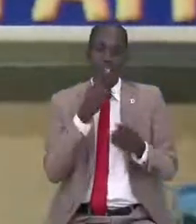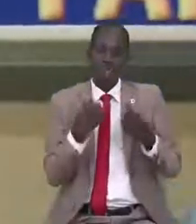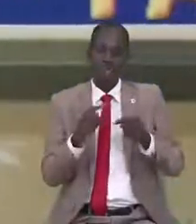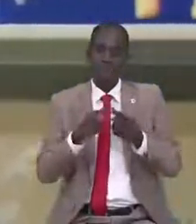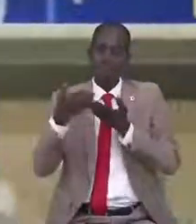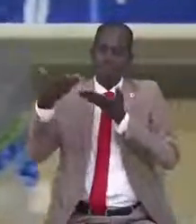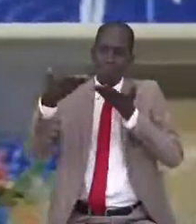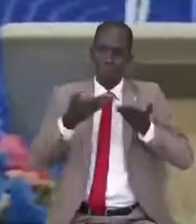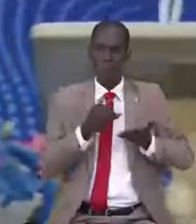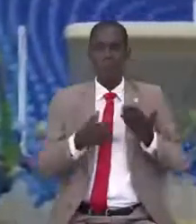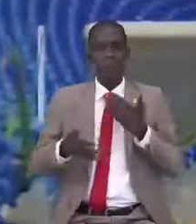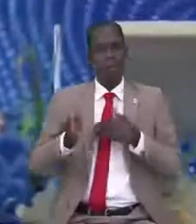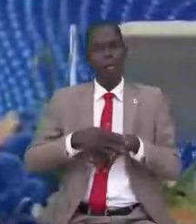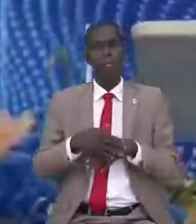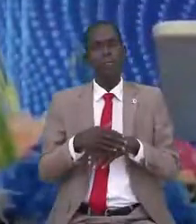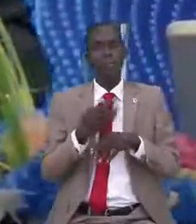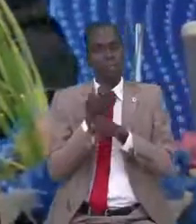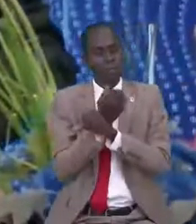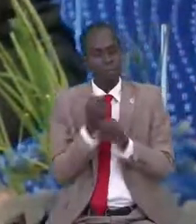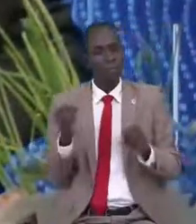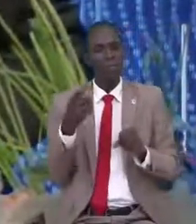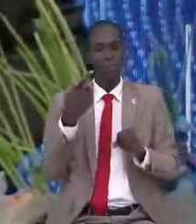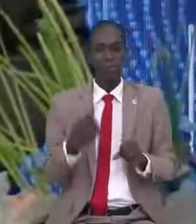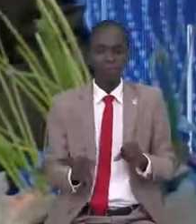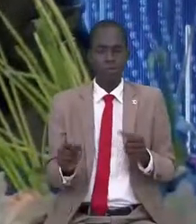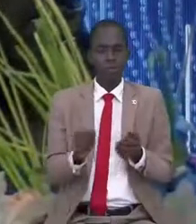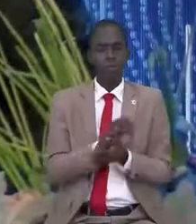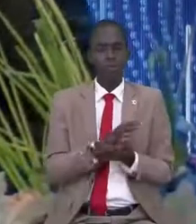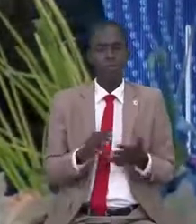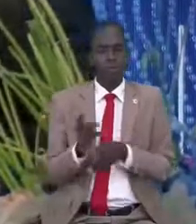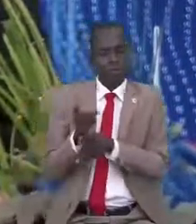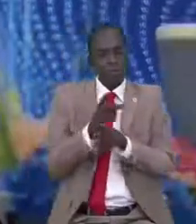les restaurer. Tu le fais de les secourir. Tu secours